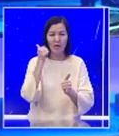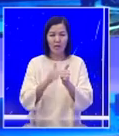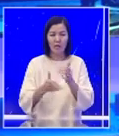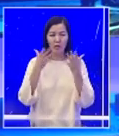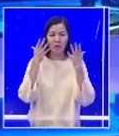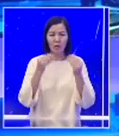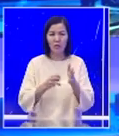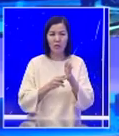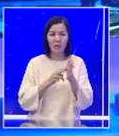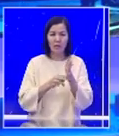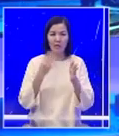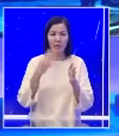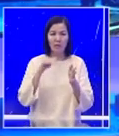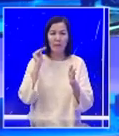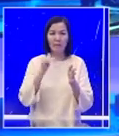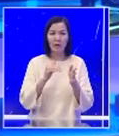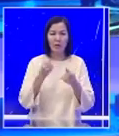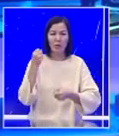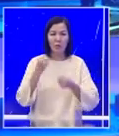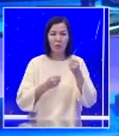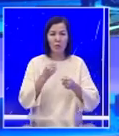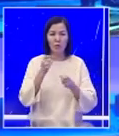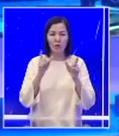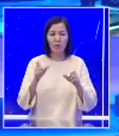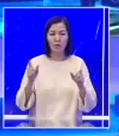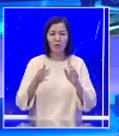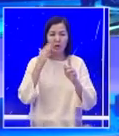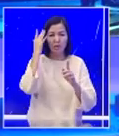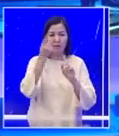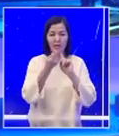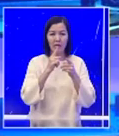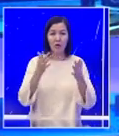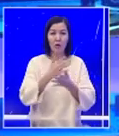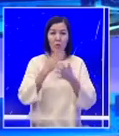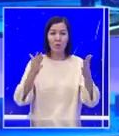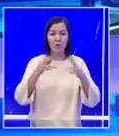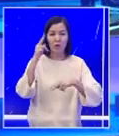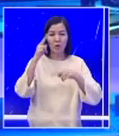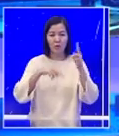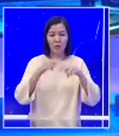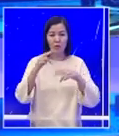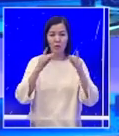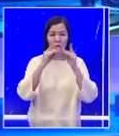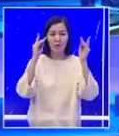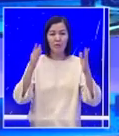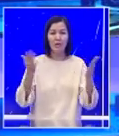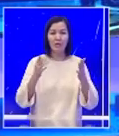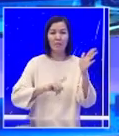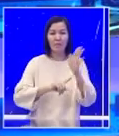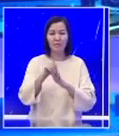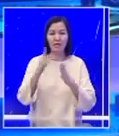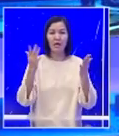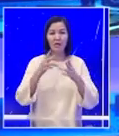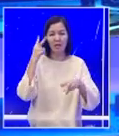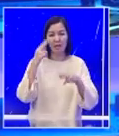жолға телміретін 40 мыңдай көлік жүргізушісінің арманын айналған үлкен көпір құрылысы қашан басталып, қашан аяқталады.